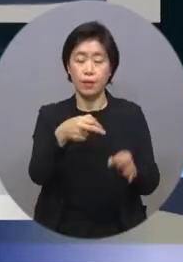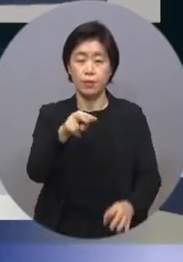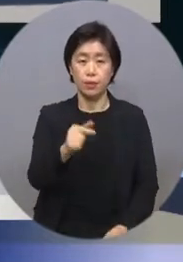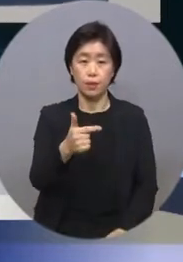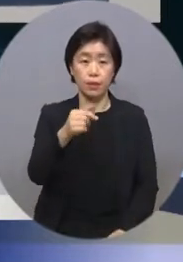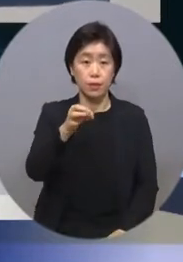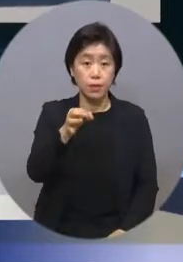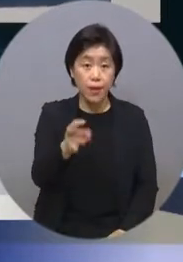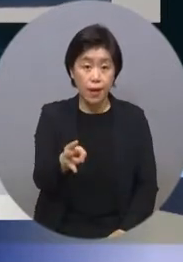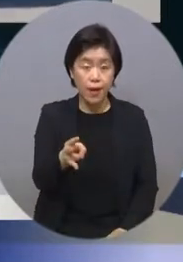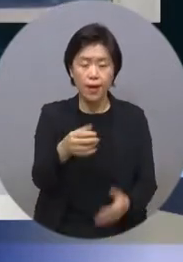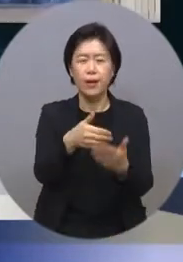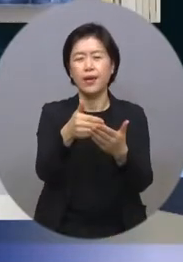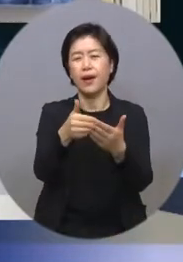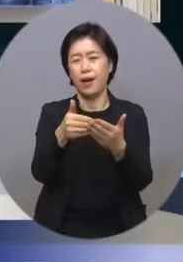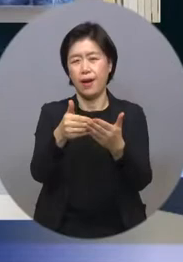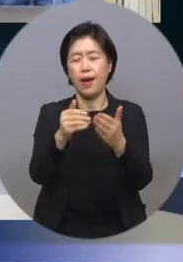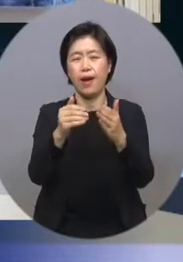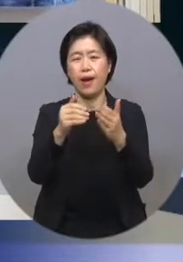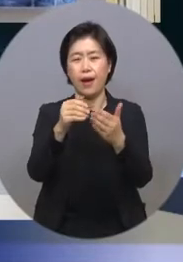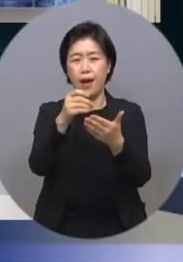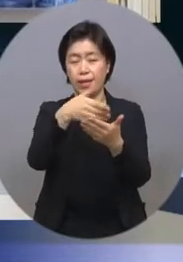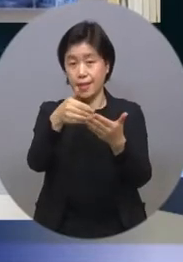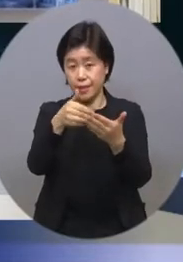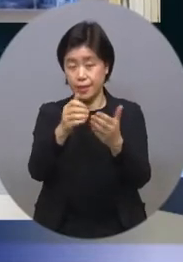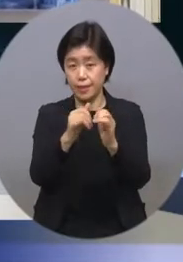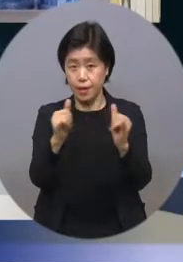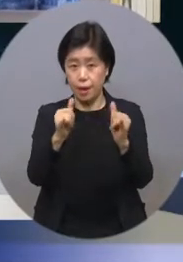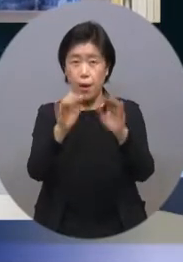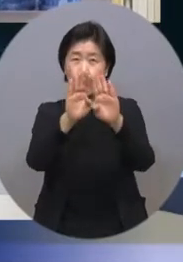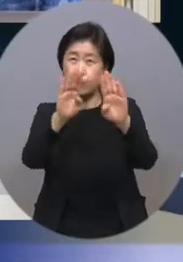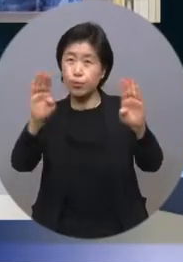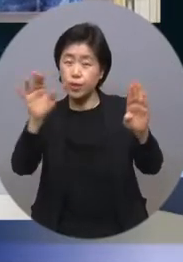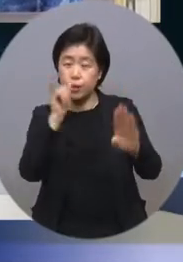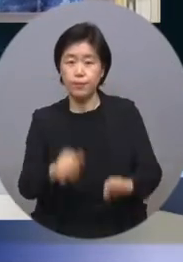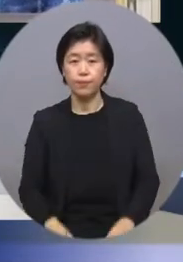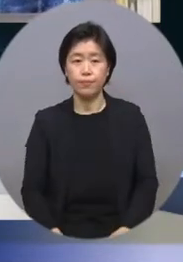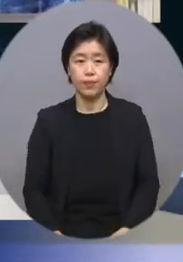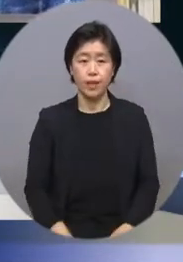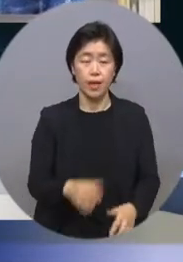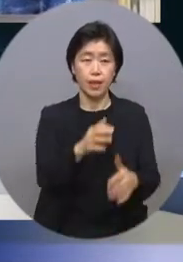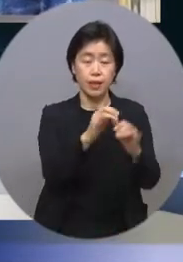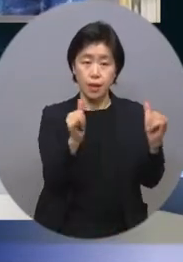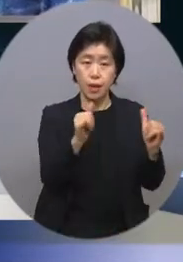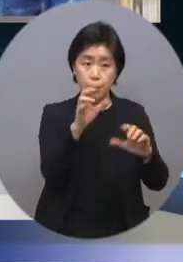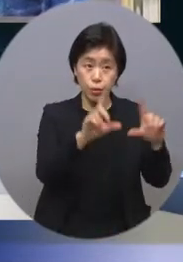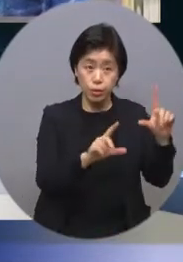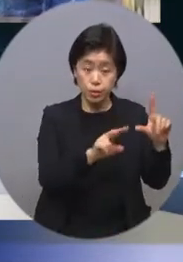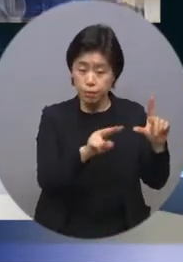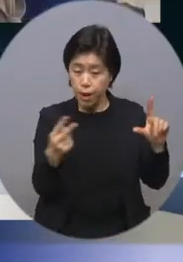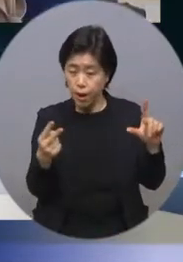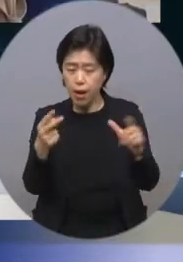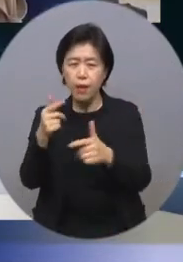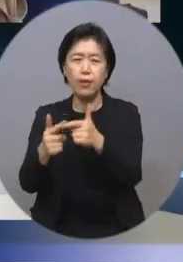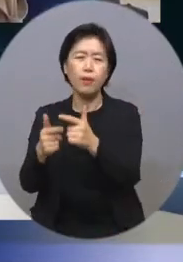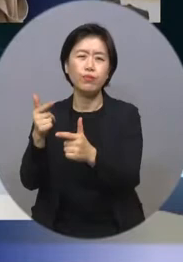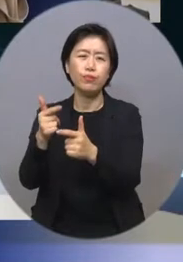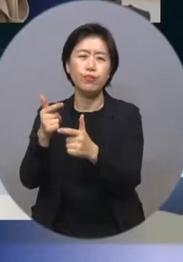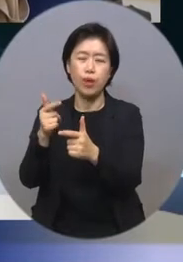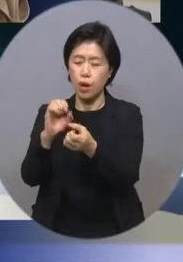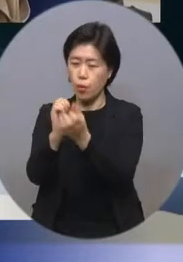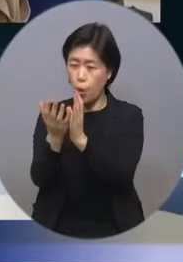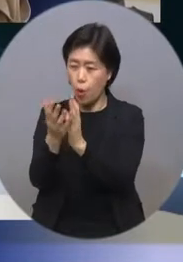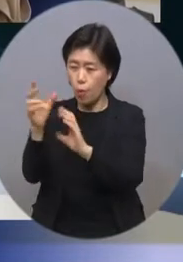전에 전남 순천에서 열리고 있습니다 사람을 흩날리는 꽃잎과 남으로 형상화해 답답한 우리의 현실을